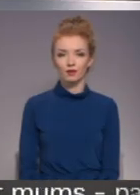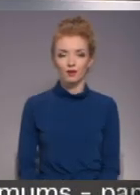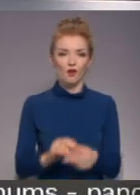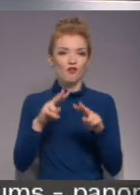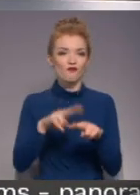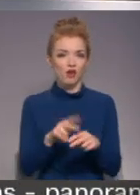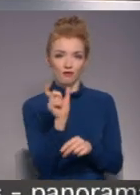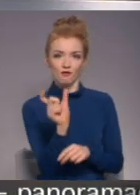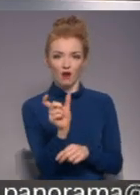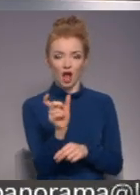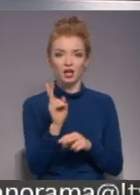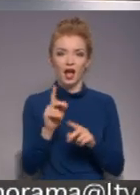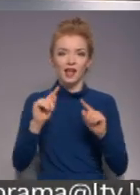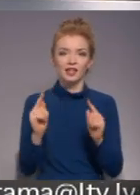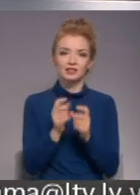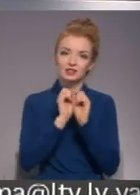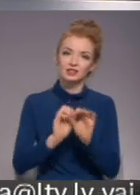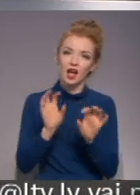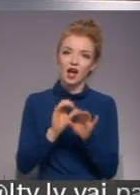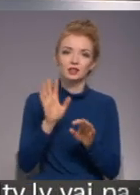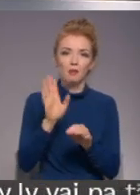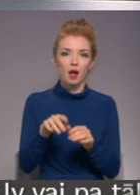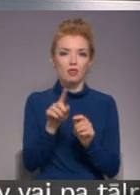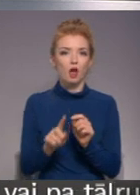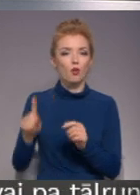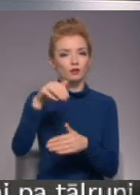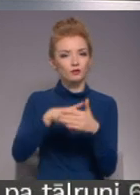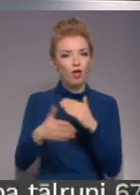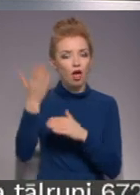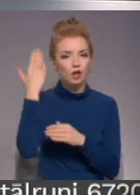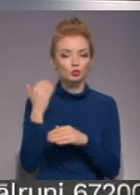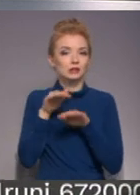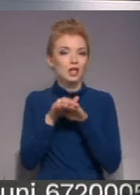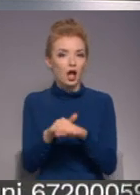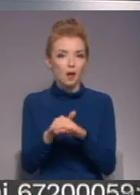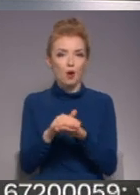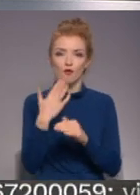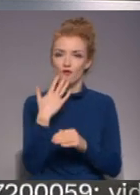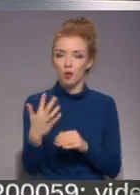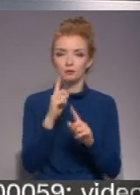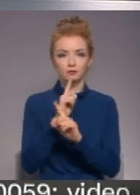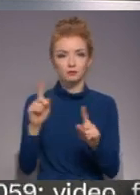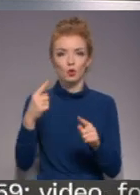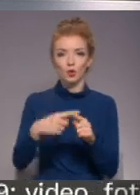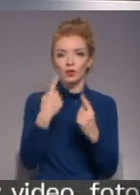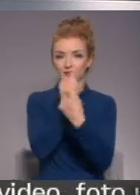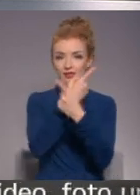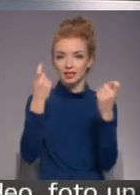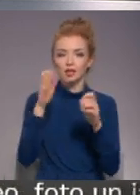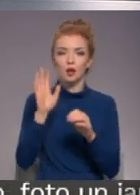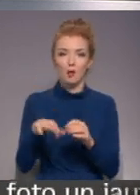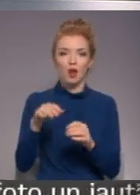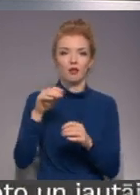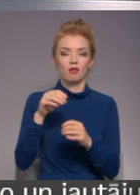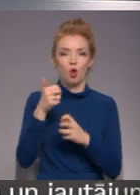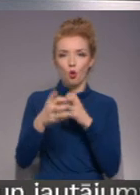Vietvārdi ir kā īsi stāstījumi par tautas vēsturi, kas saglabā valodas īpatnības un ziņas par ģeogrāfiskām vietām. Lai apzinātu